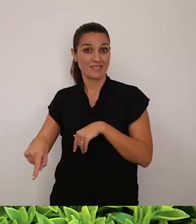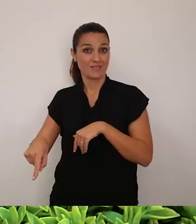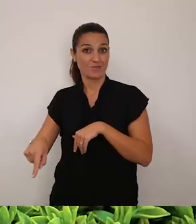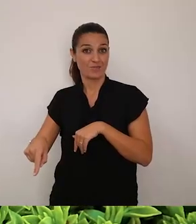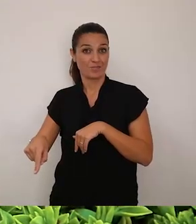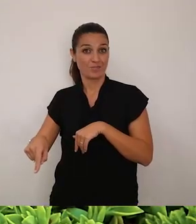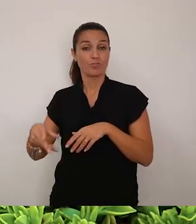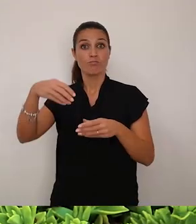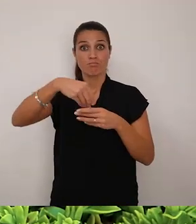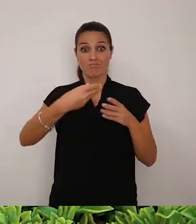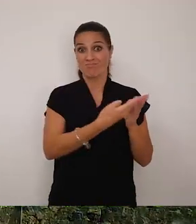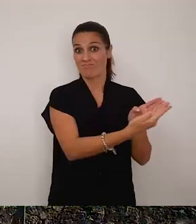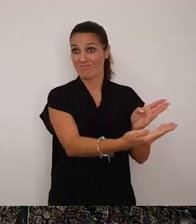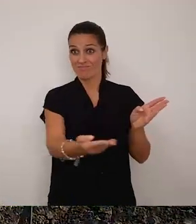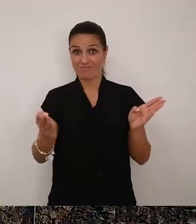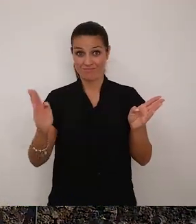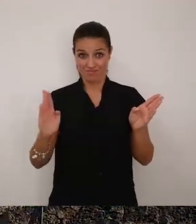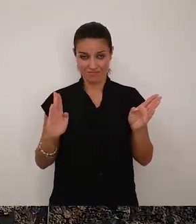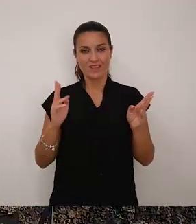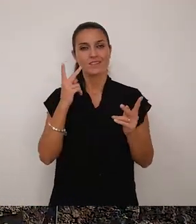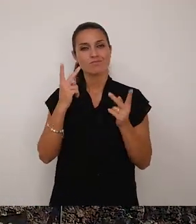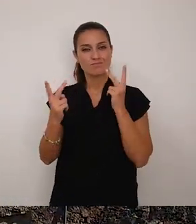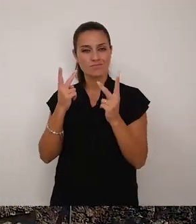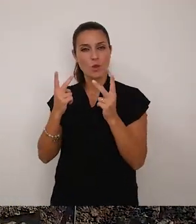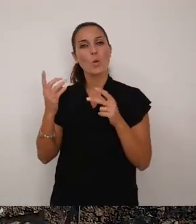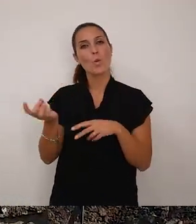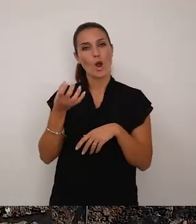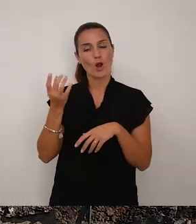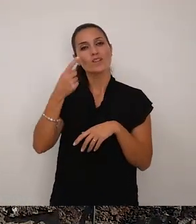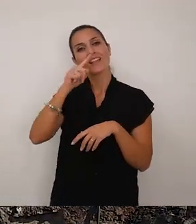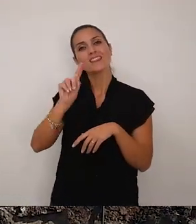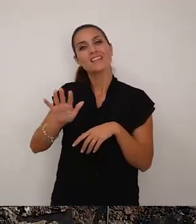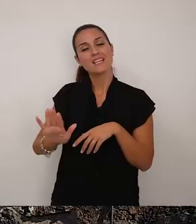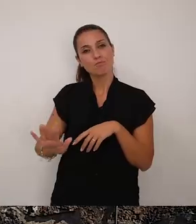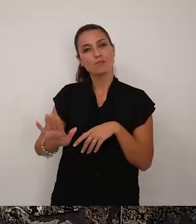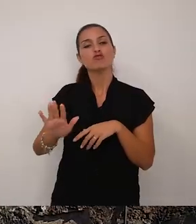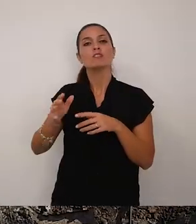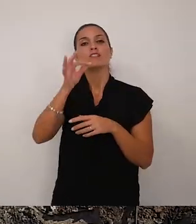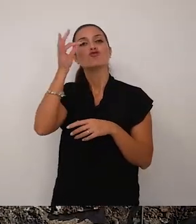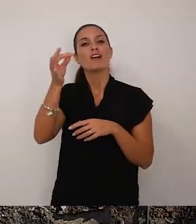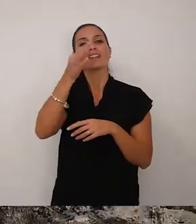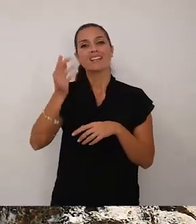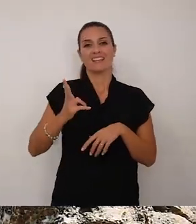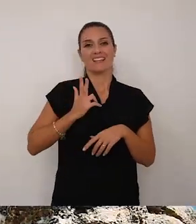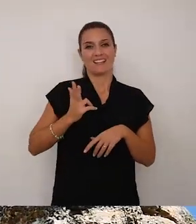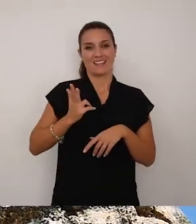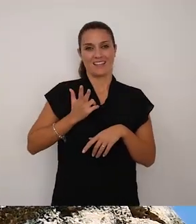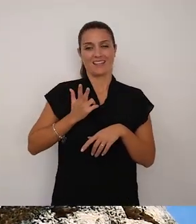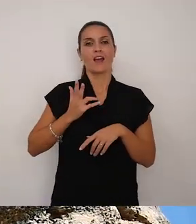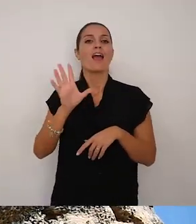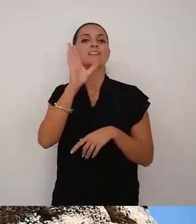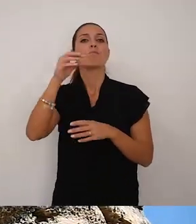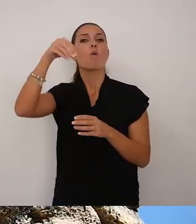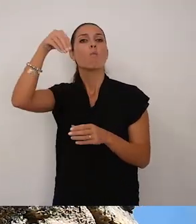All'interno dello spazio recintato sono ancora visibili alcuni elementi decorativi tipici dei giardini nobiliari, come alcune ghiere di